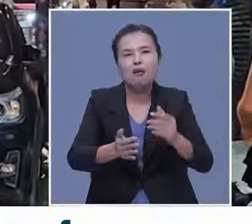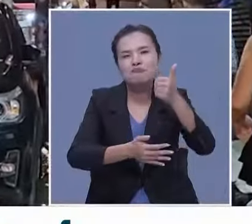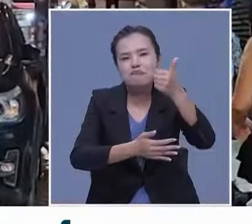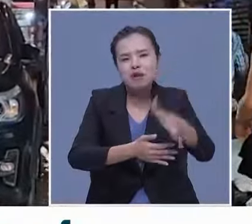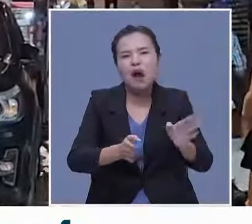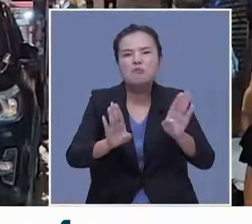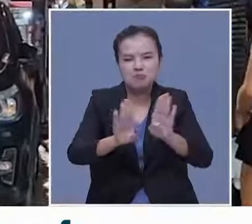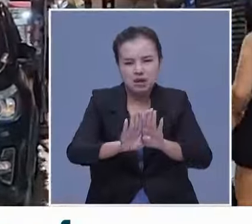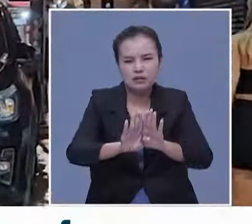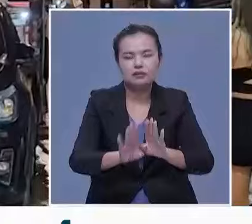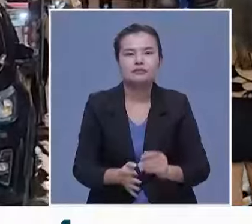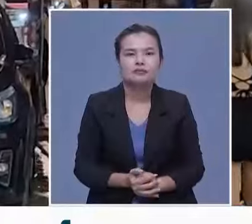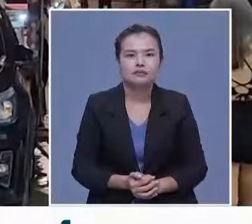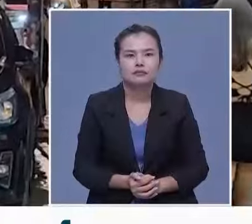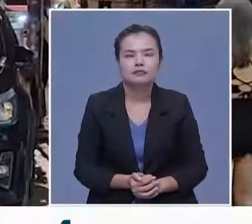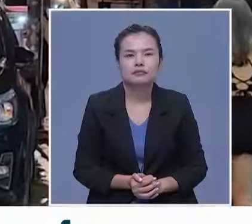กระทบกันไปนะ